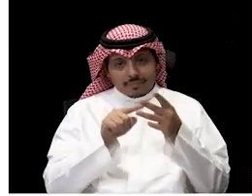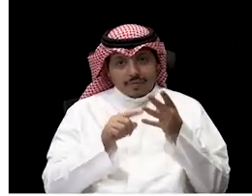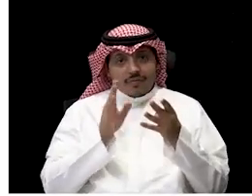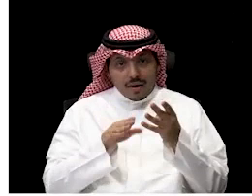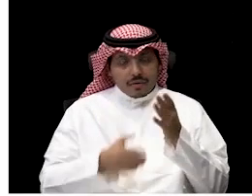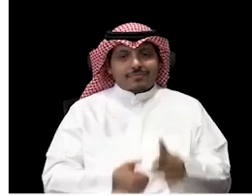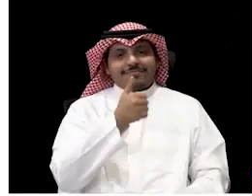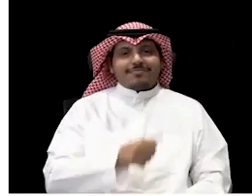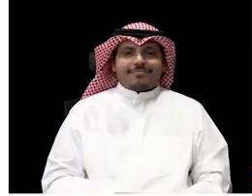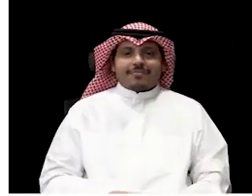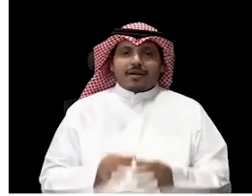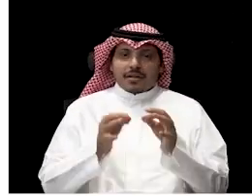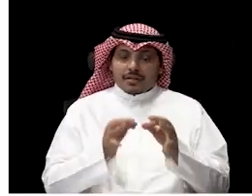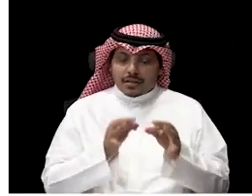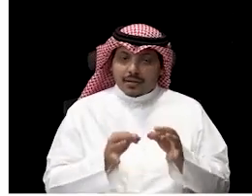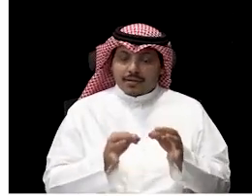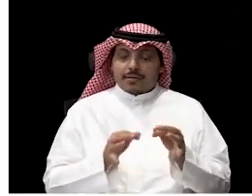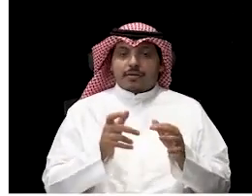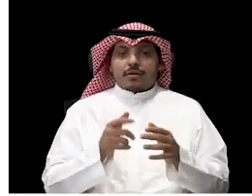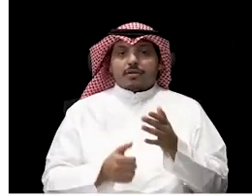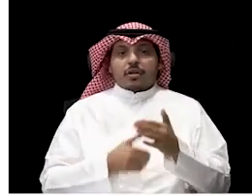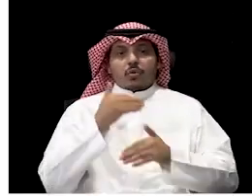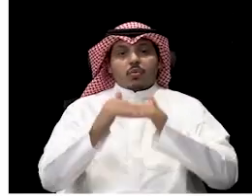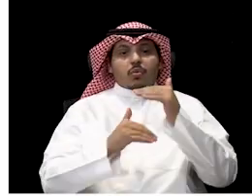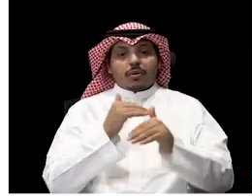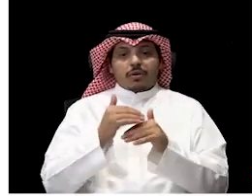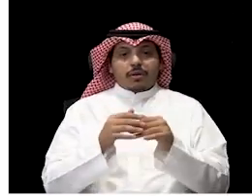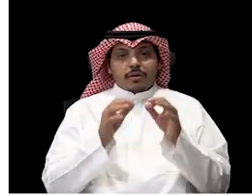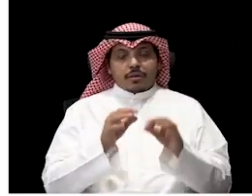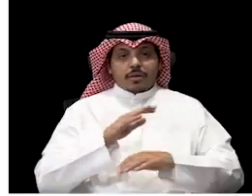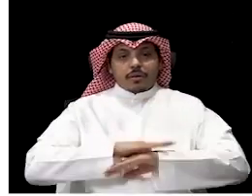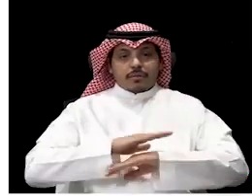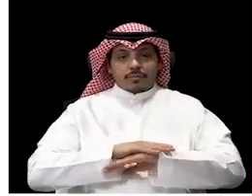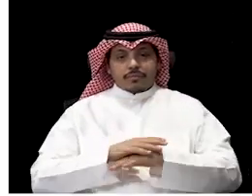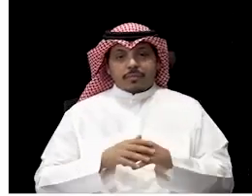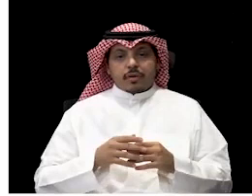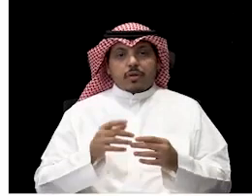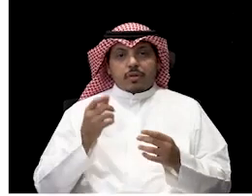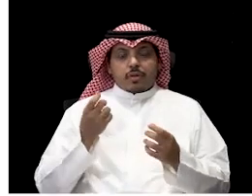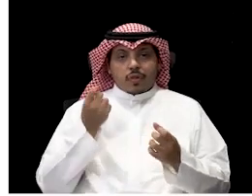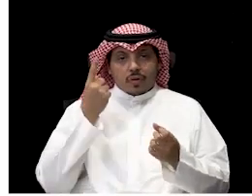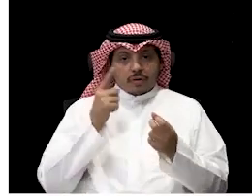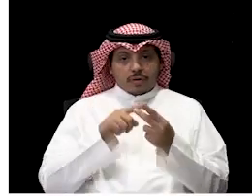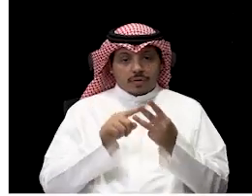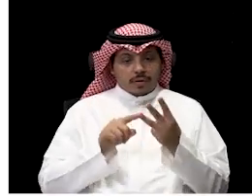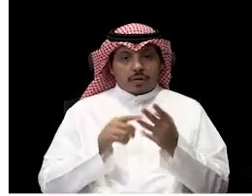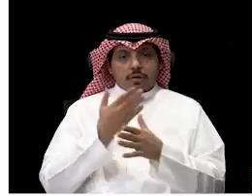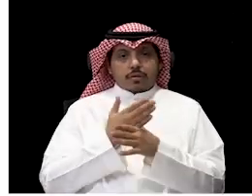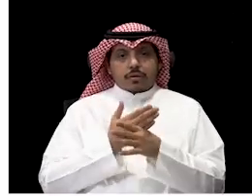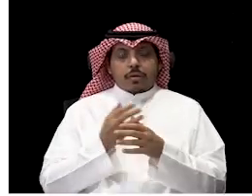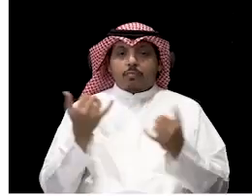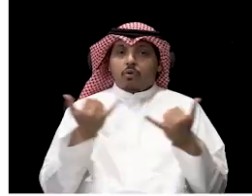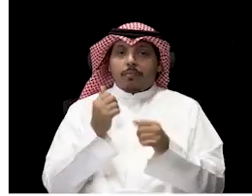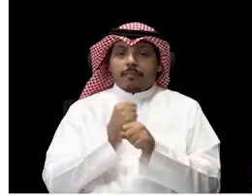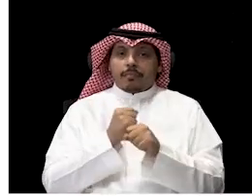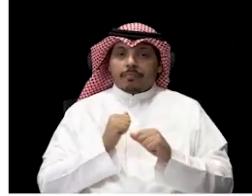أحسنتم، الإتقان، التطوير، الالتزام بالقيم والأخلاق. اذكر 3 من أسباب أهمية العمل.